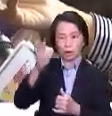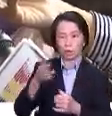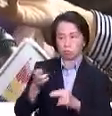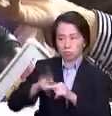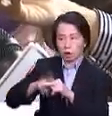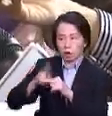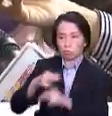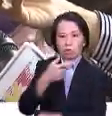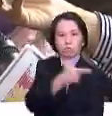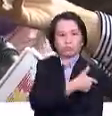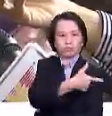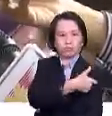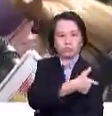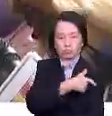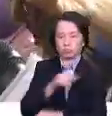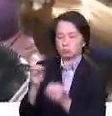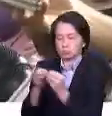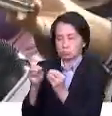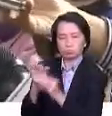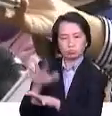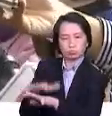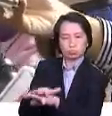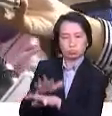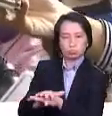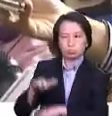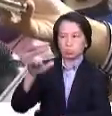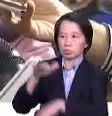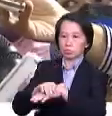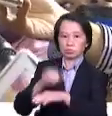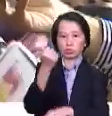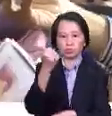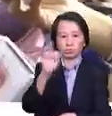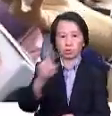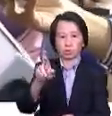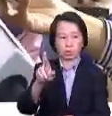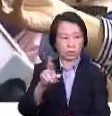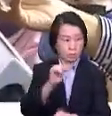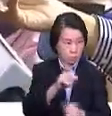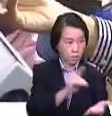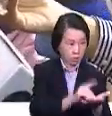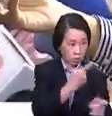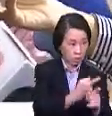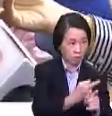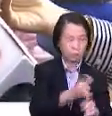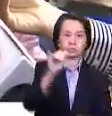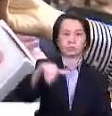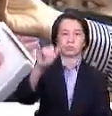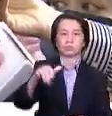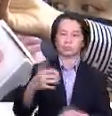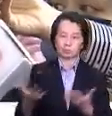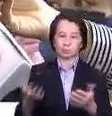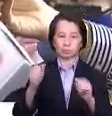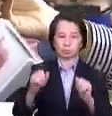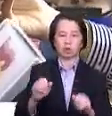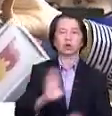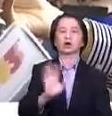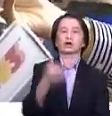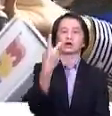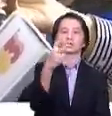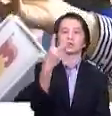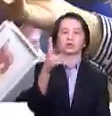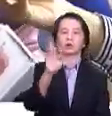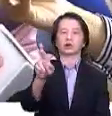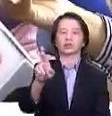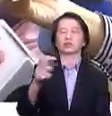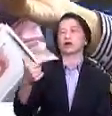tu. Mungkin akan mencecah hampir 10,000. Boleh 10,000, Dr. Azmi, per day? Per